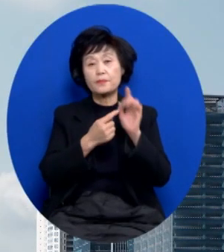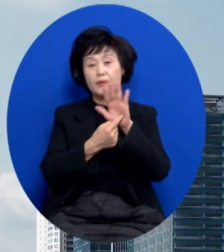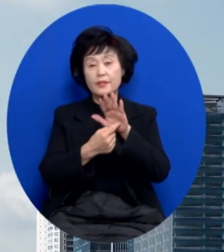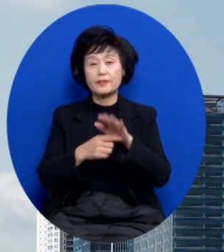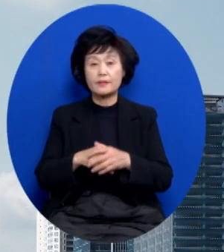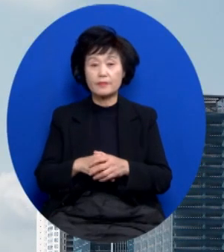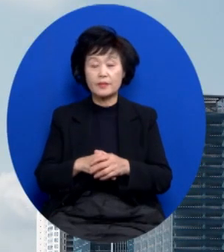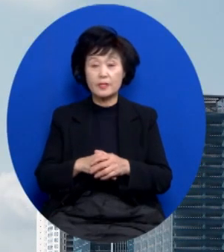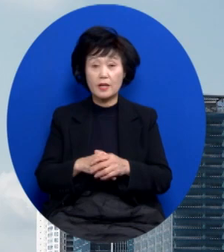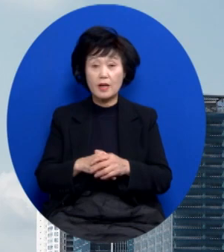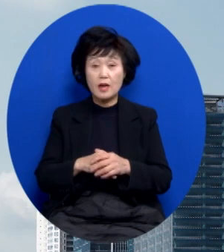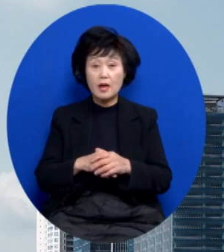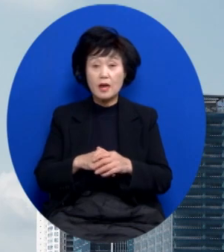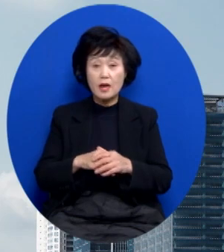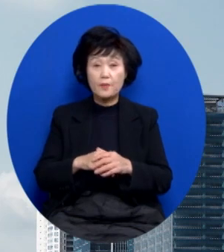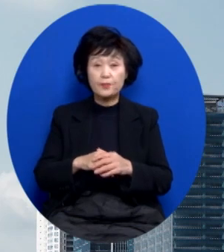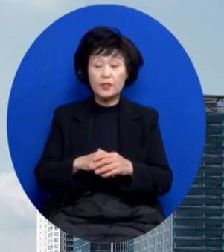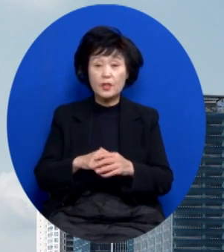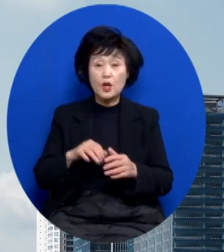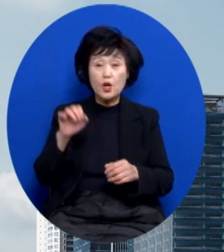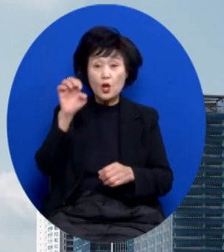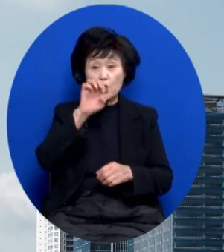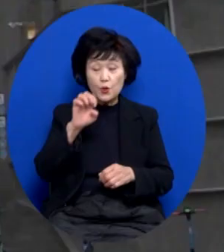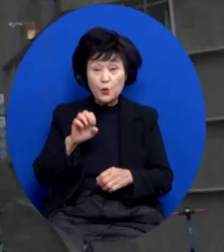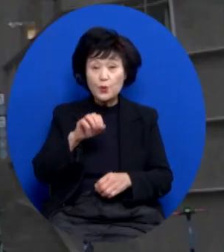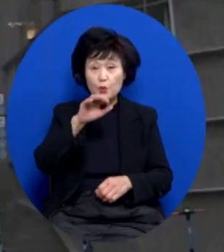유럽의회가 카타르 뇌물 스캔들에 휘말렸습니다.